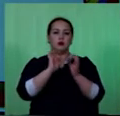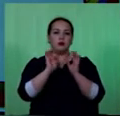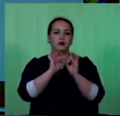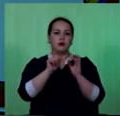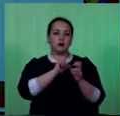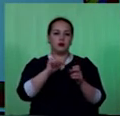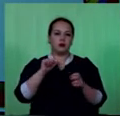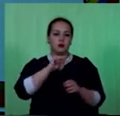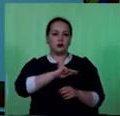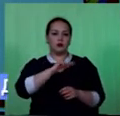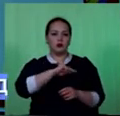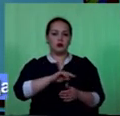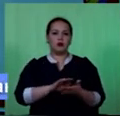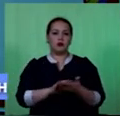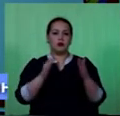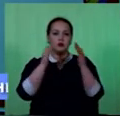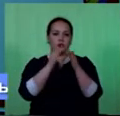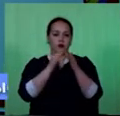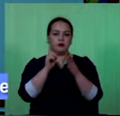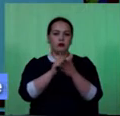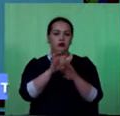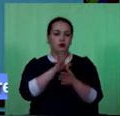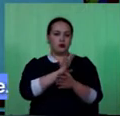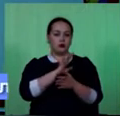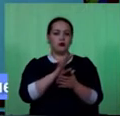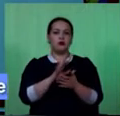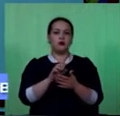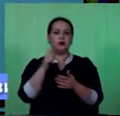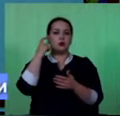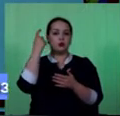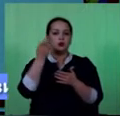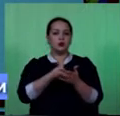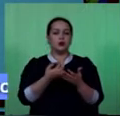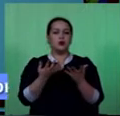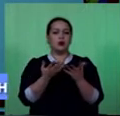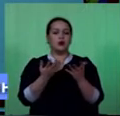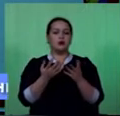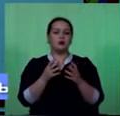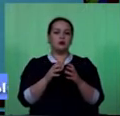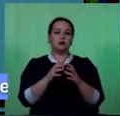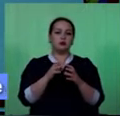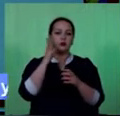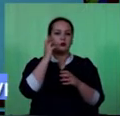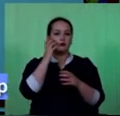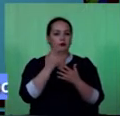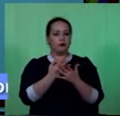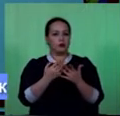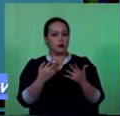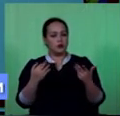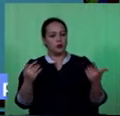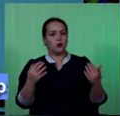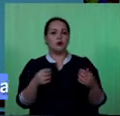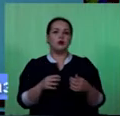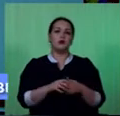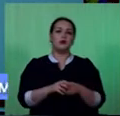самостоятельную работу дома вы должны были узнать какие фрукты созревают в наших краях